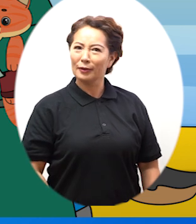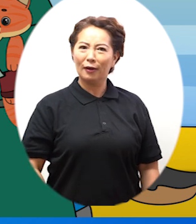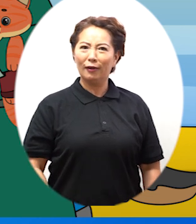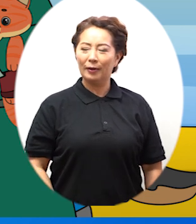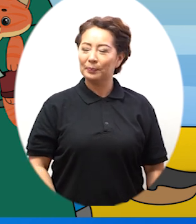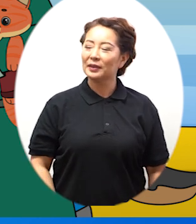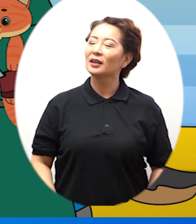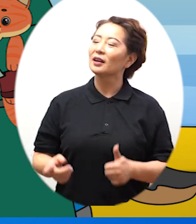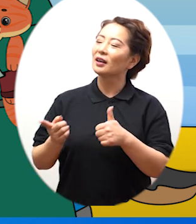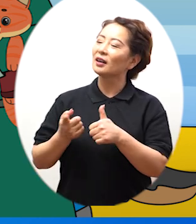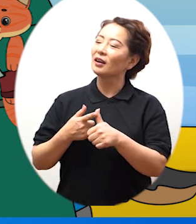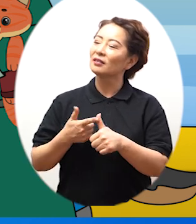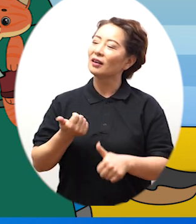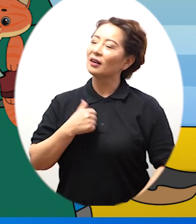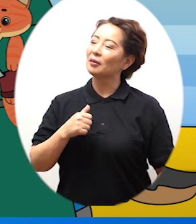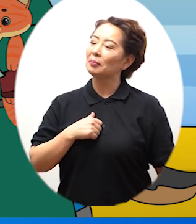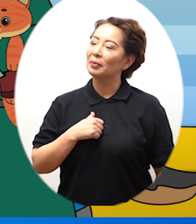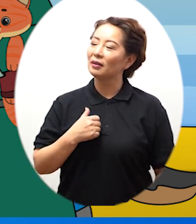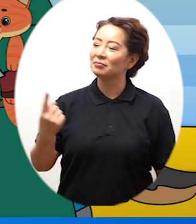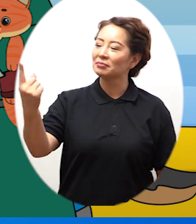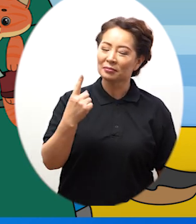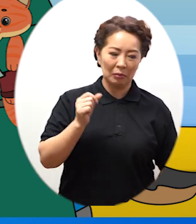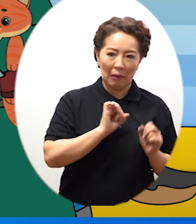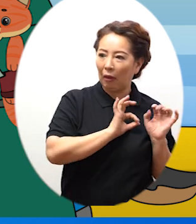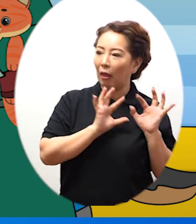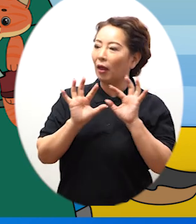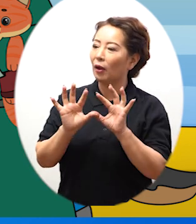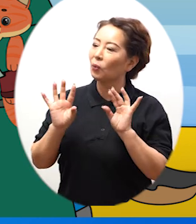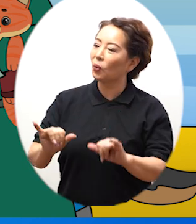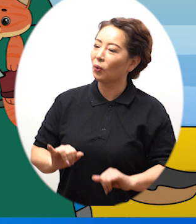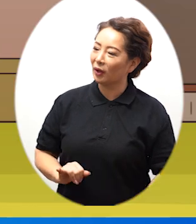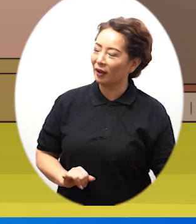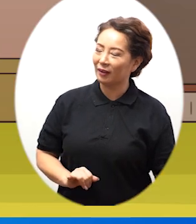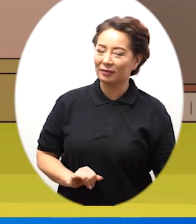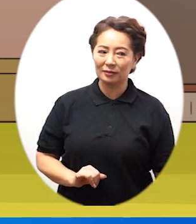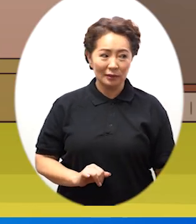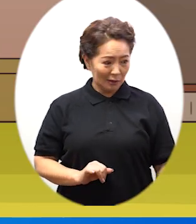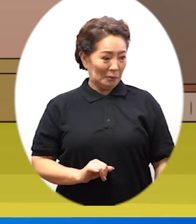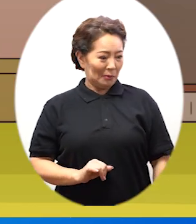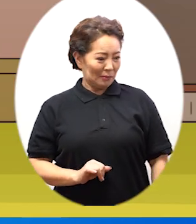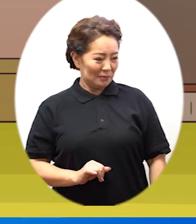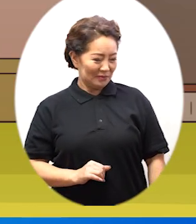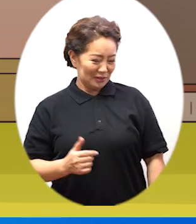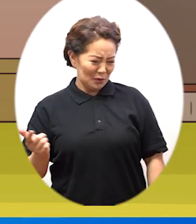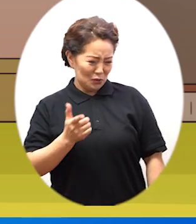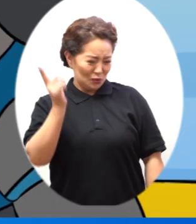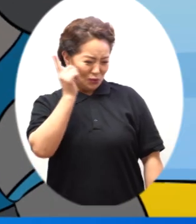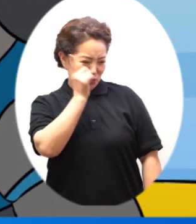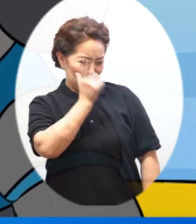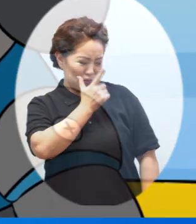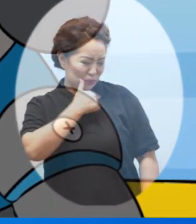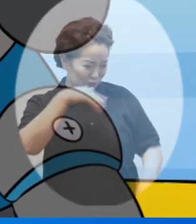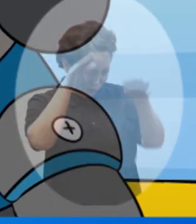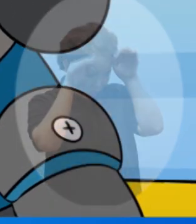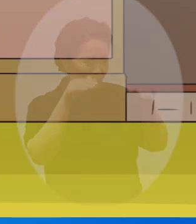хэн бугаа нэрчгээд бүгдээрээ ингэж сүржигнэцгээгээд байгаа юм бэ Үгүй энэ ямар царайлаг нохоо вэ? I